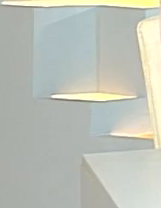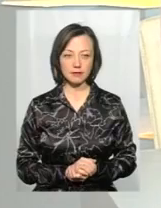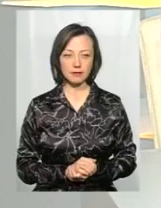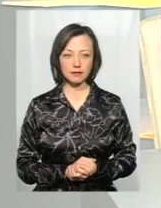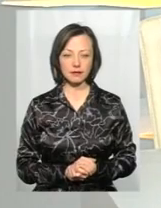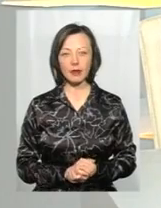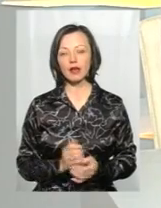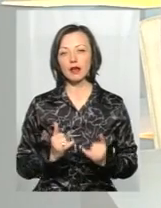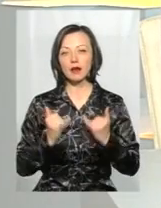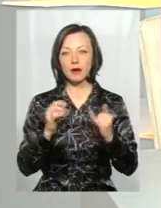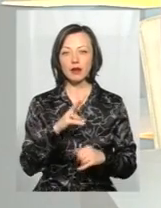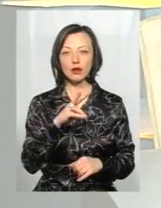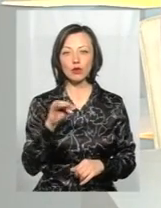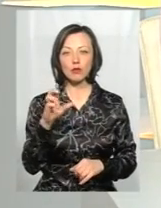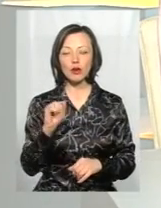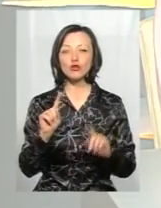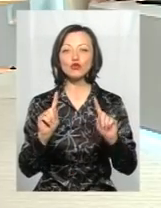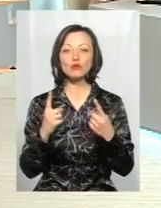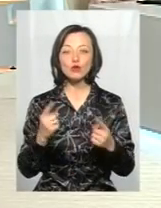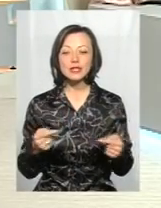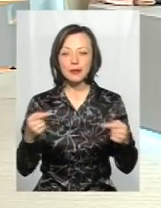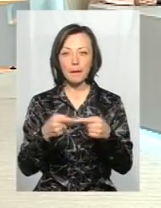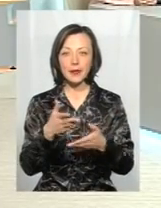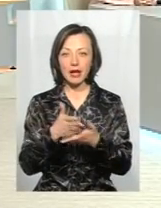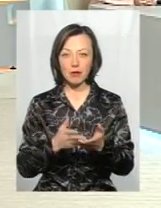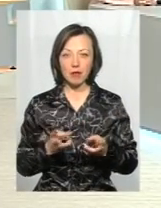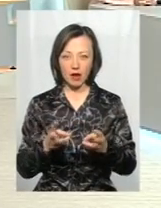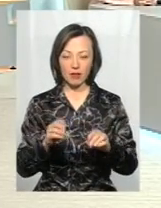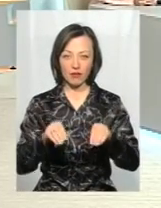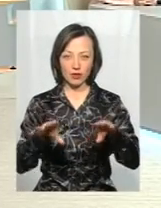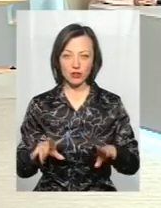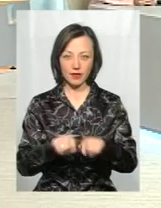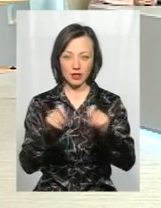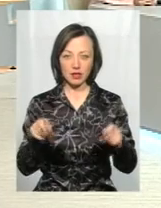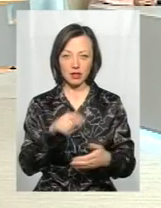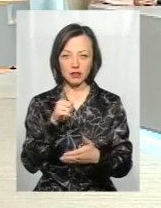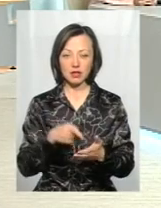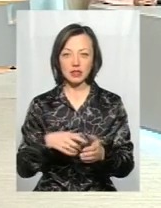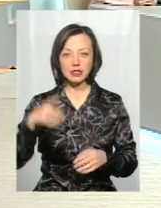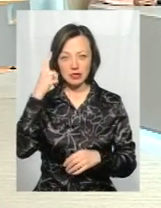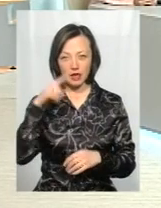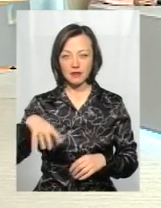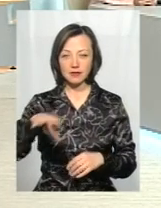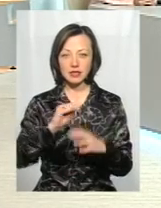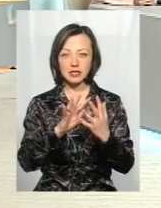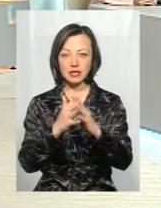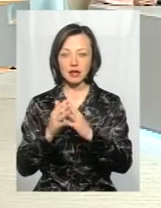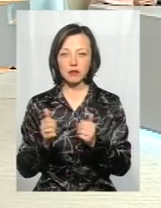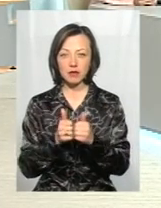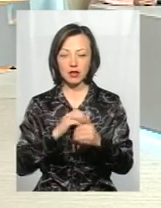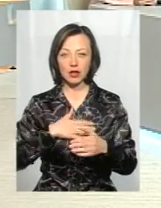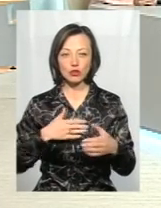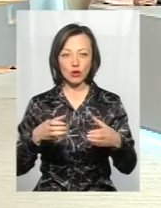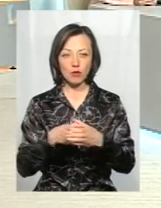Пані Любове, чому саме хлібопекарню вирішили відкрити? Ви знаєте, нас всі села, які знаходяться навколо нашої